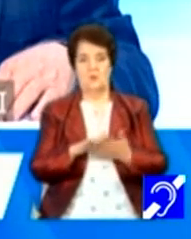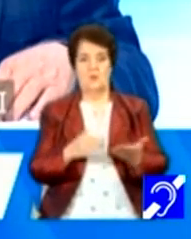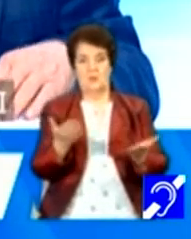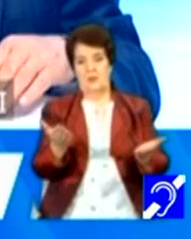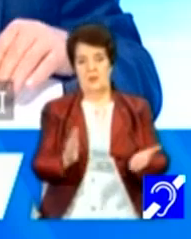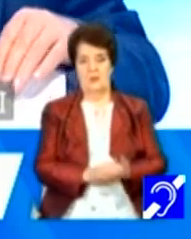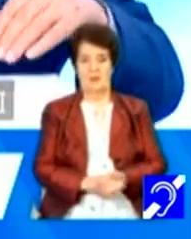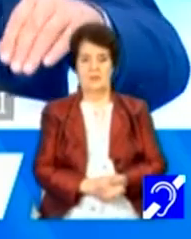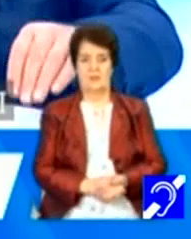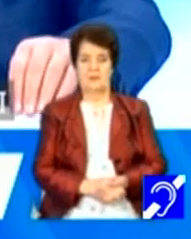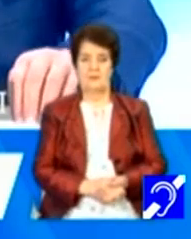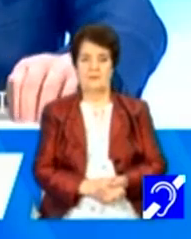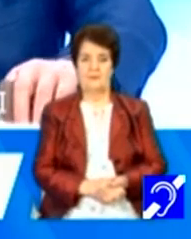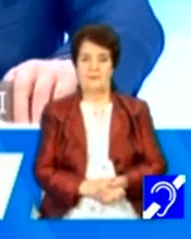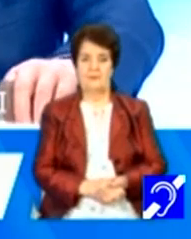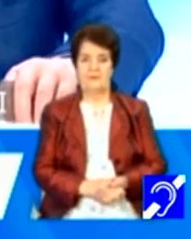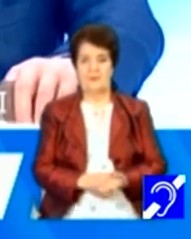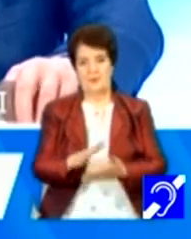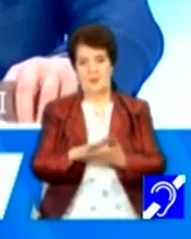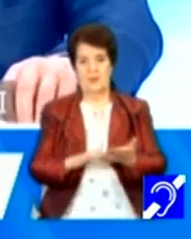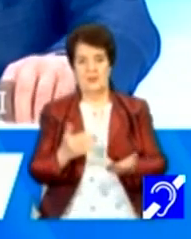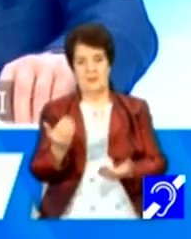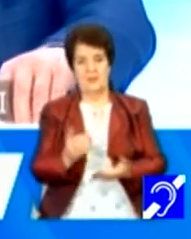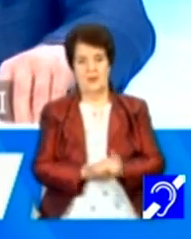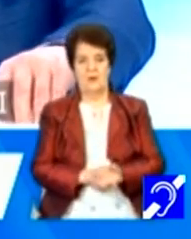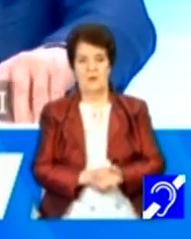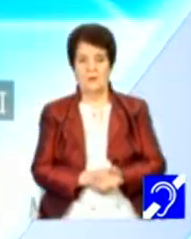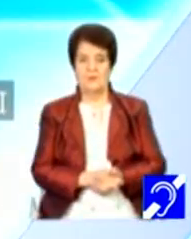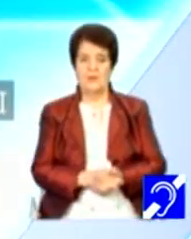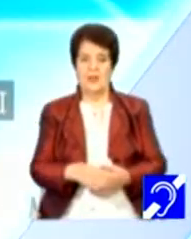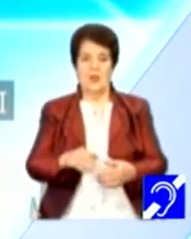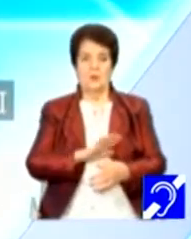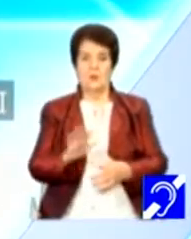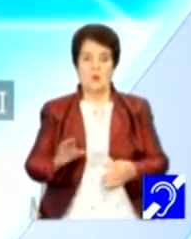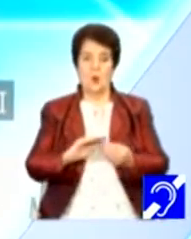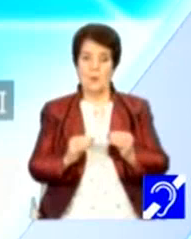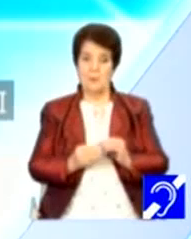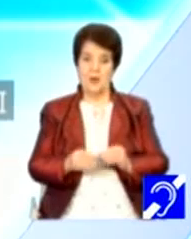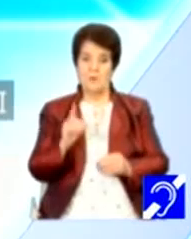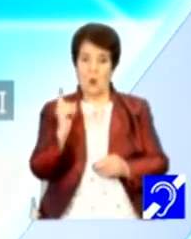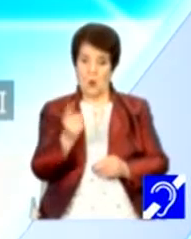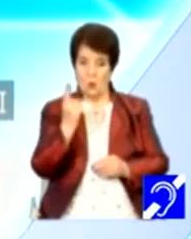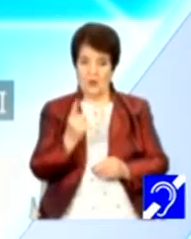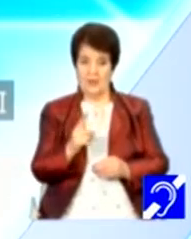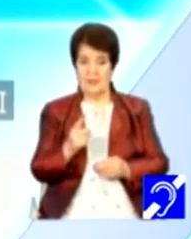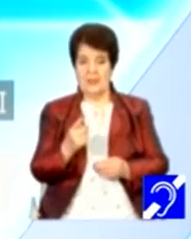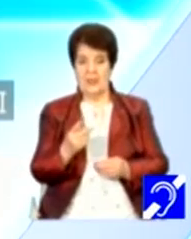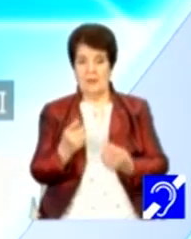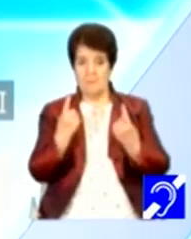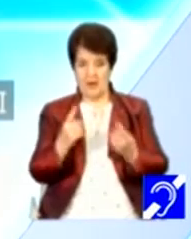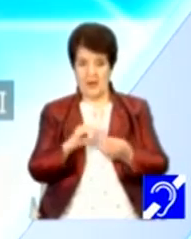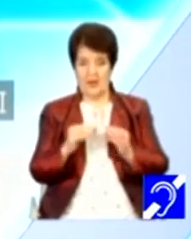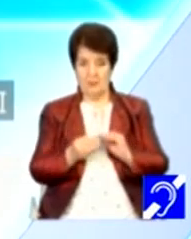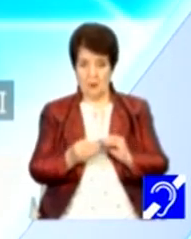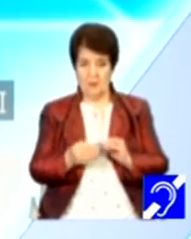întrerupt așa abrupt, da, domnul Prohnitski? Da, un minut, mesaj de final. Nu e o problemă, pentru că una din marile probleme pentru